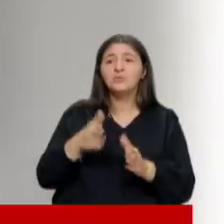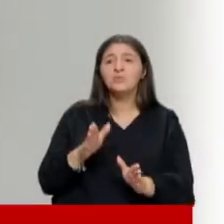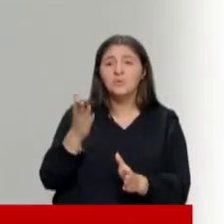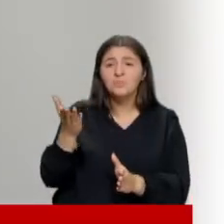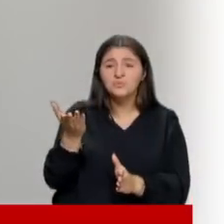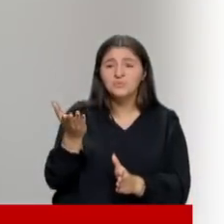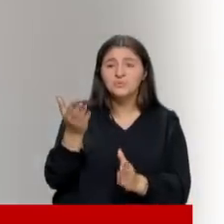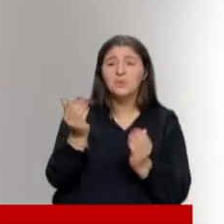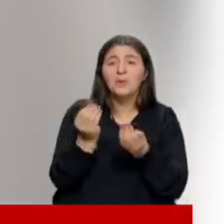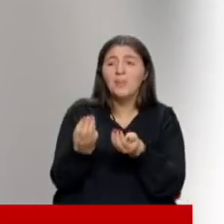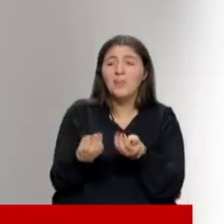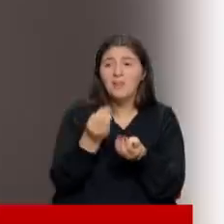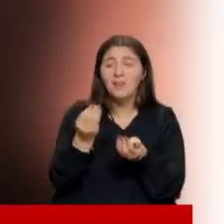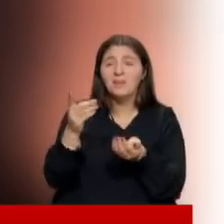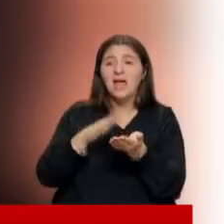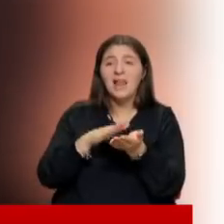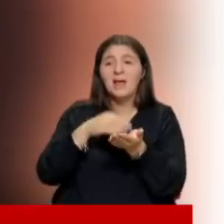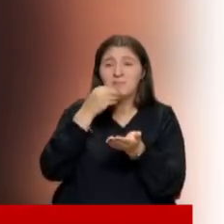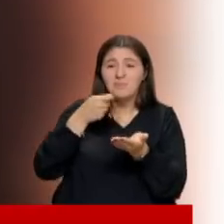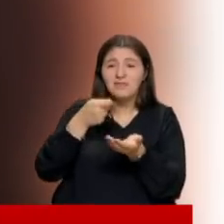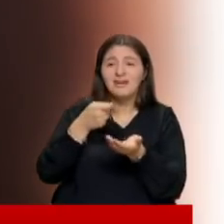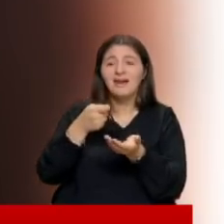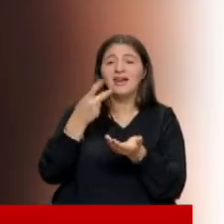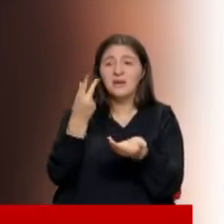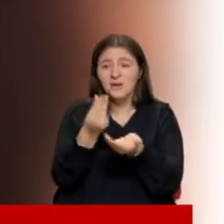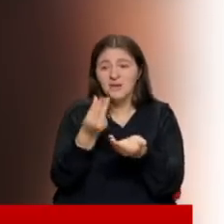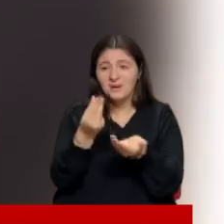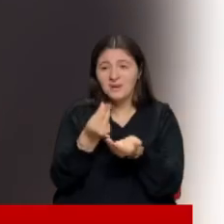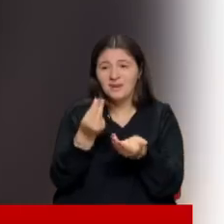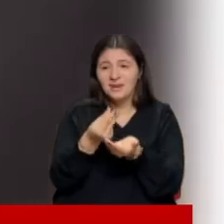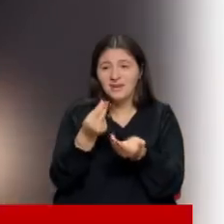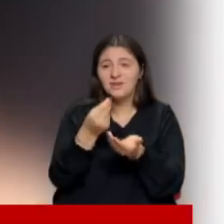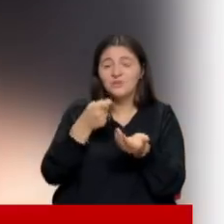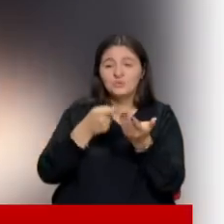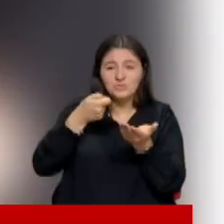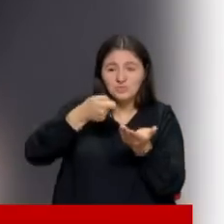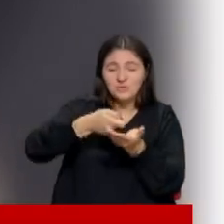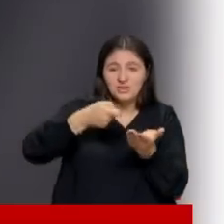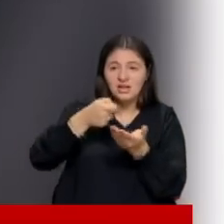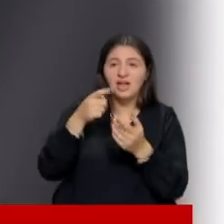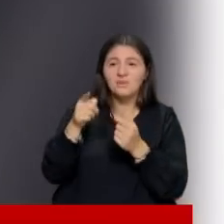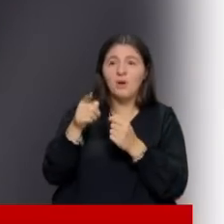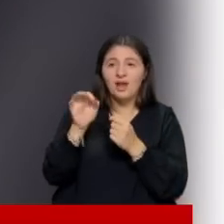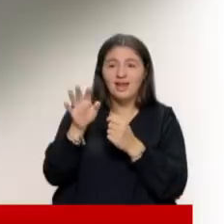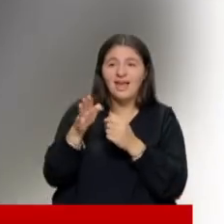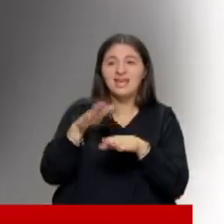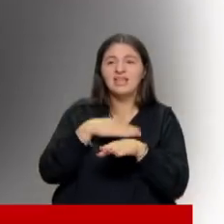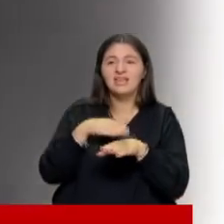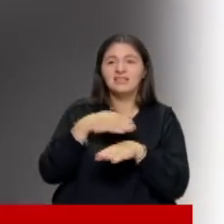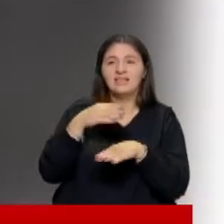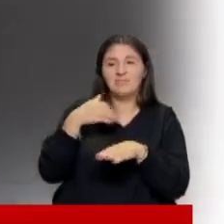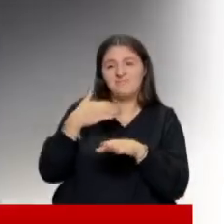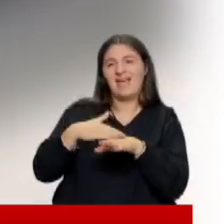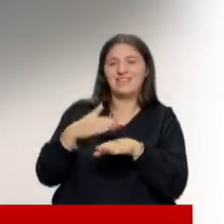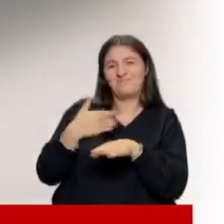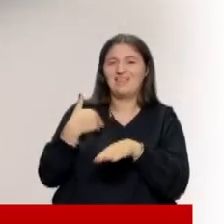daha yani küçücük onu elleriyle besliyor Hatta şırıngalarla süt vererek besliyor böyle kedi diye de